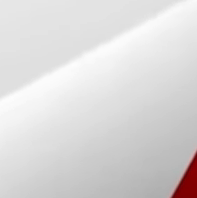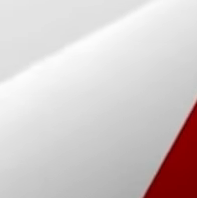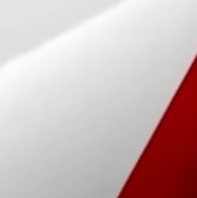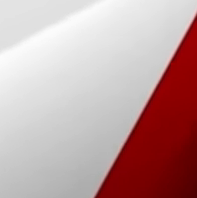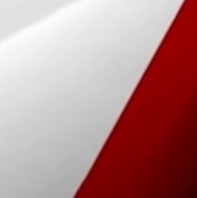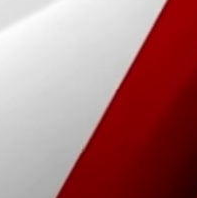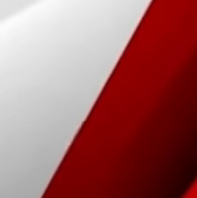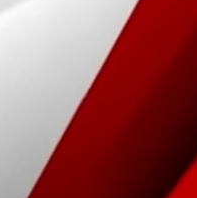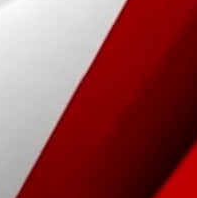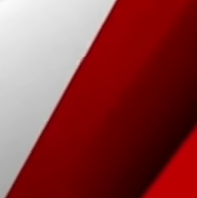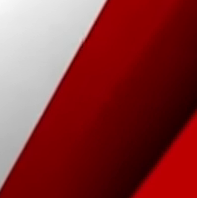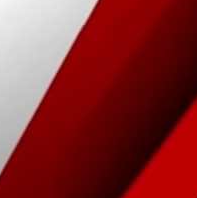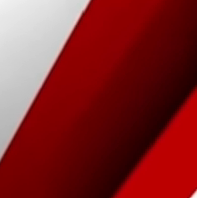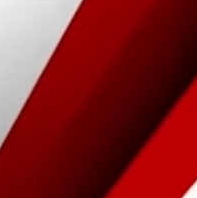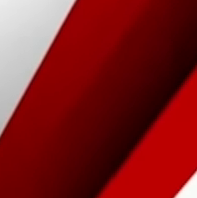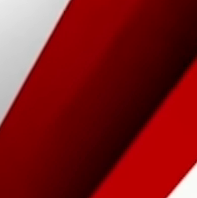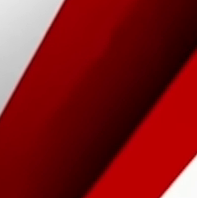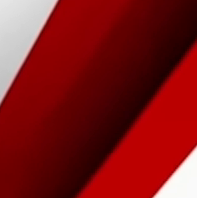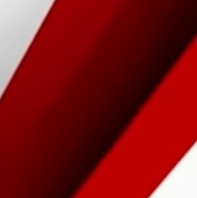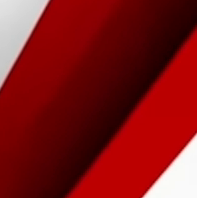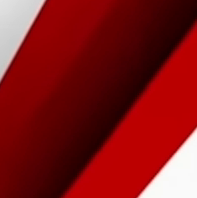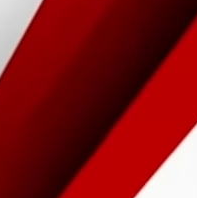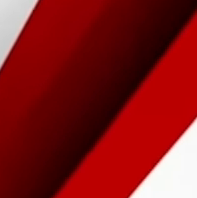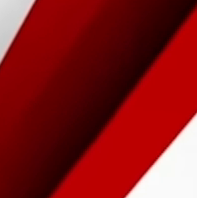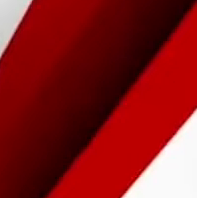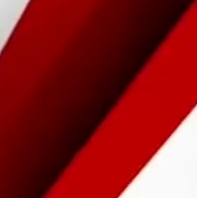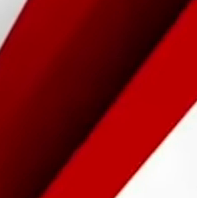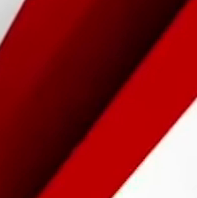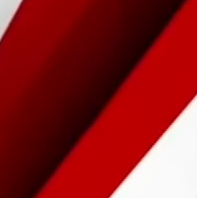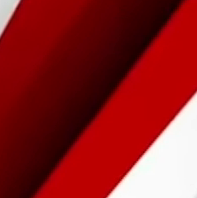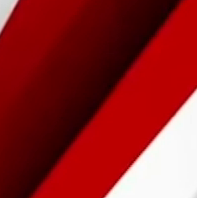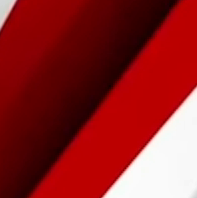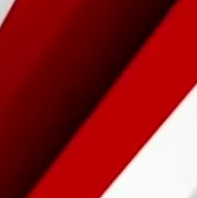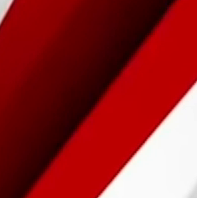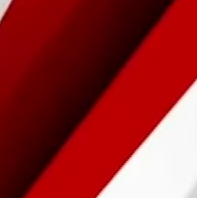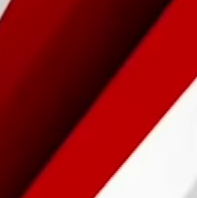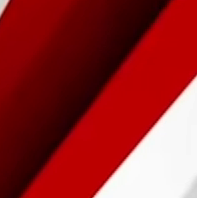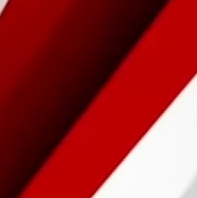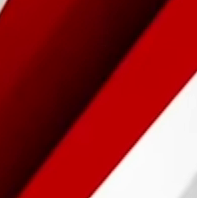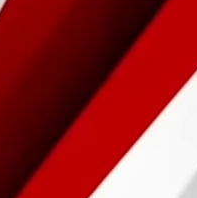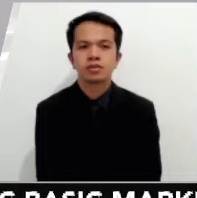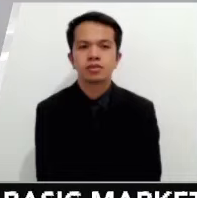Ito ang GMA Regional TV News.